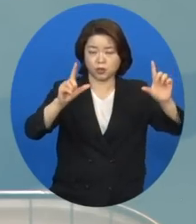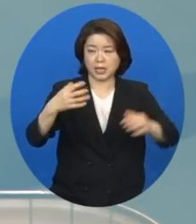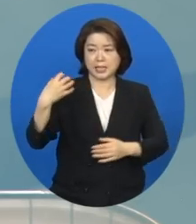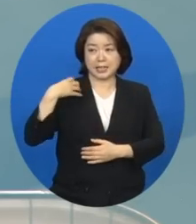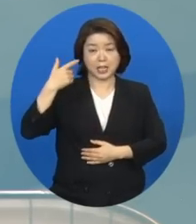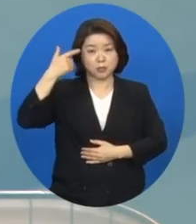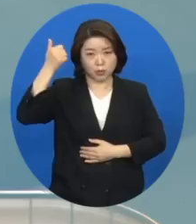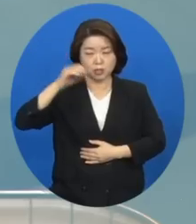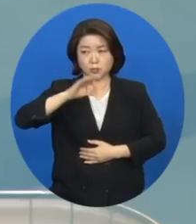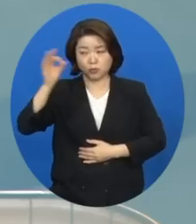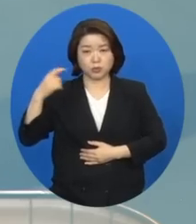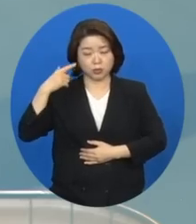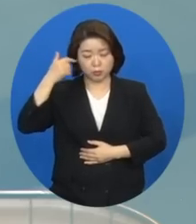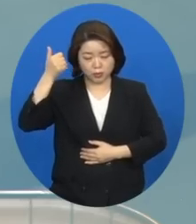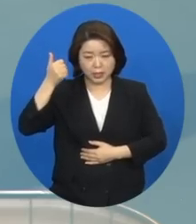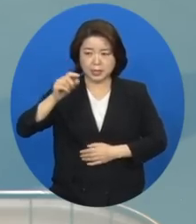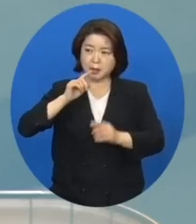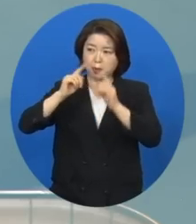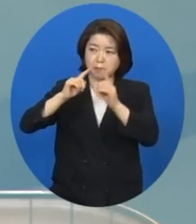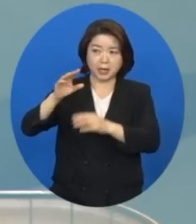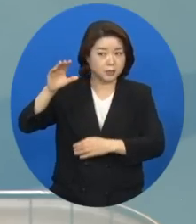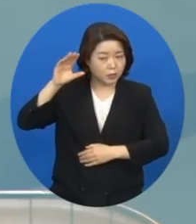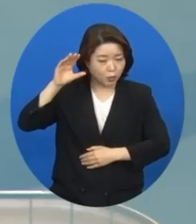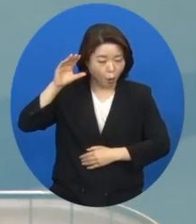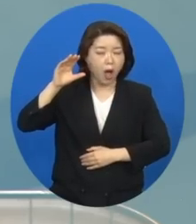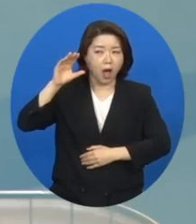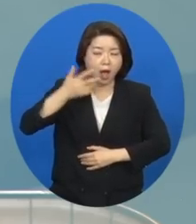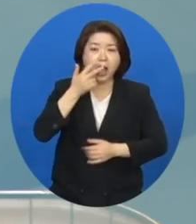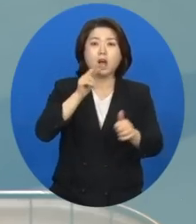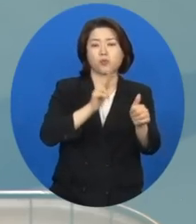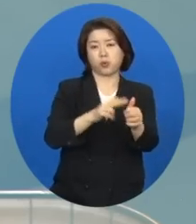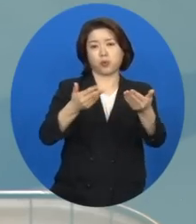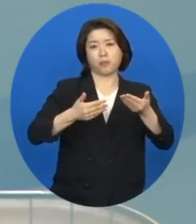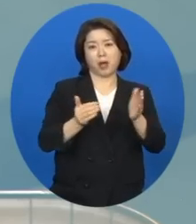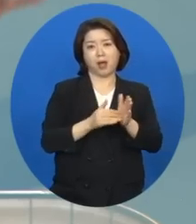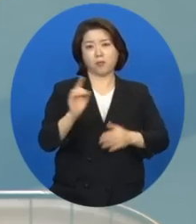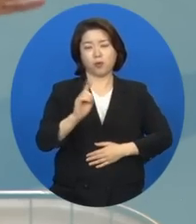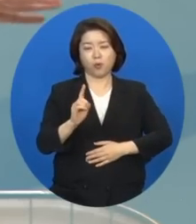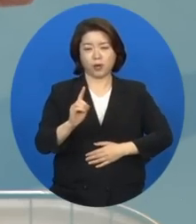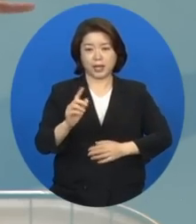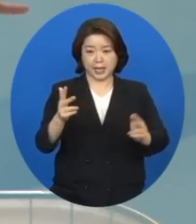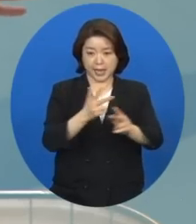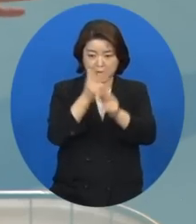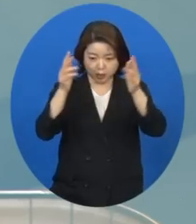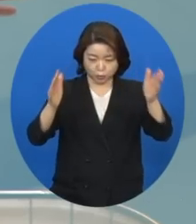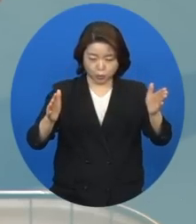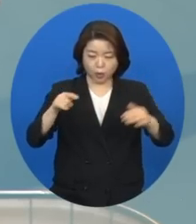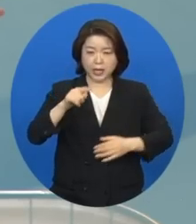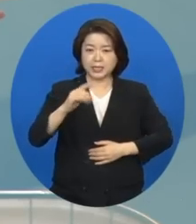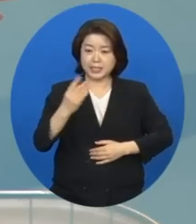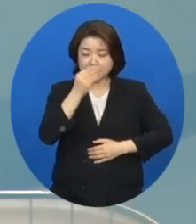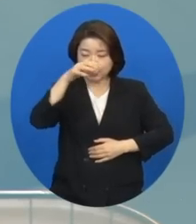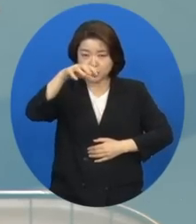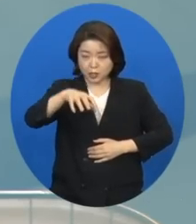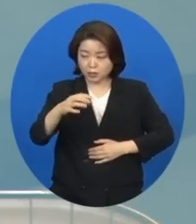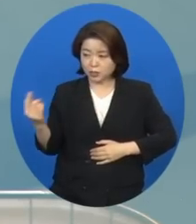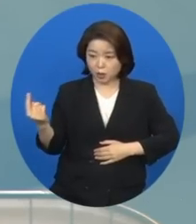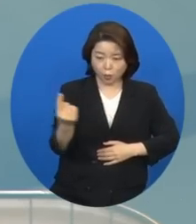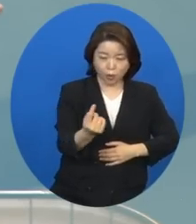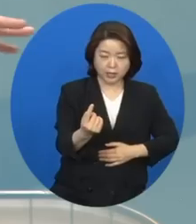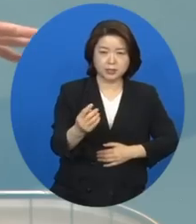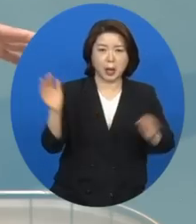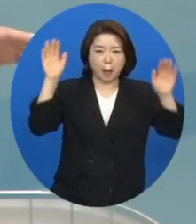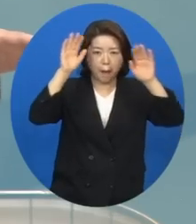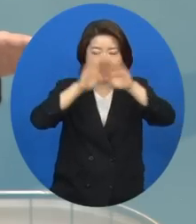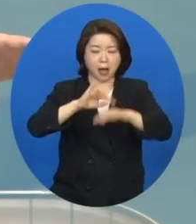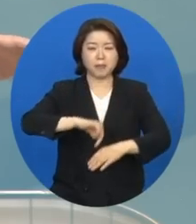듣고 제가 도전을 받았어요. 그래서 한 주간 이 성전에 나와서 밤에 혼자 기도하기로